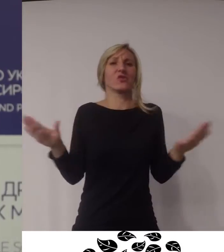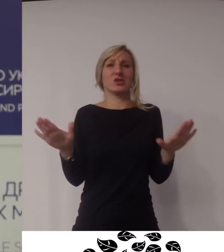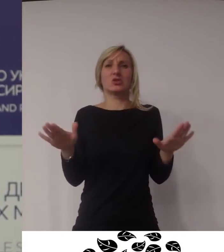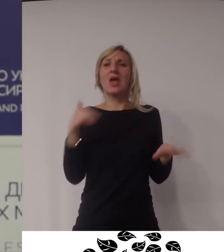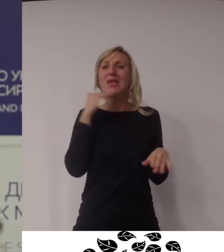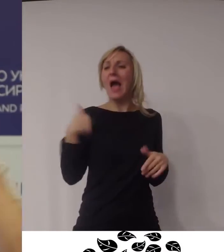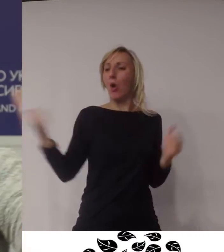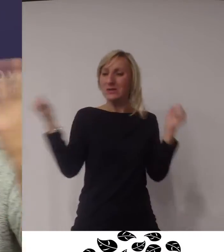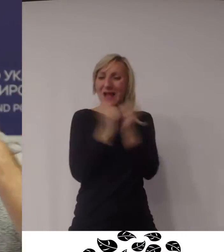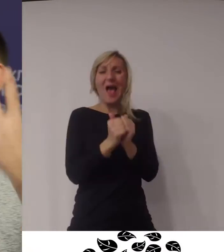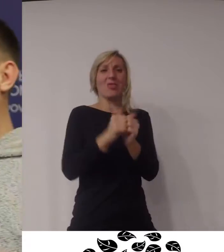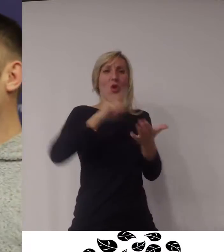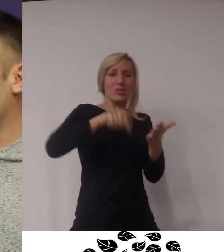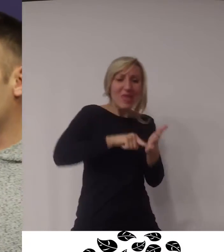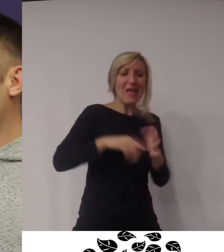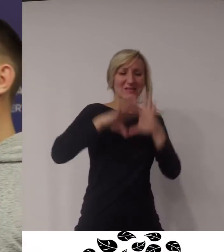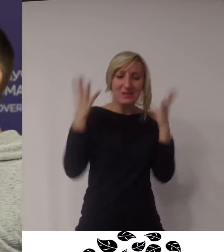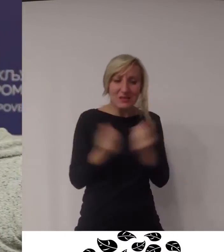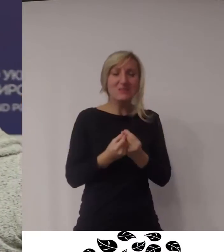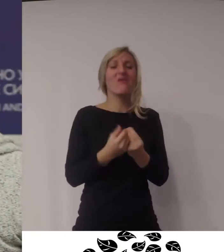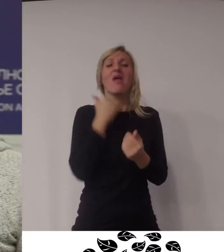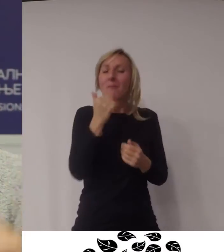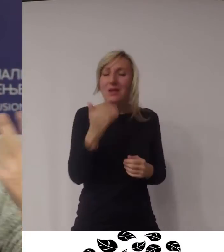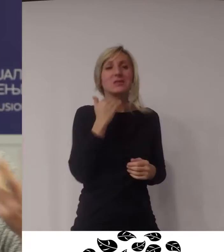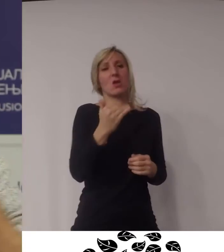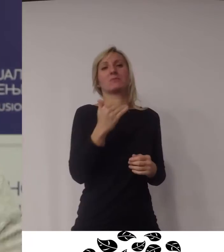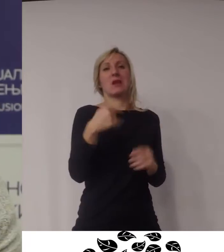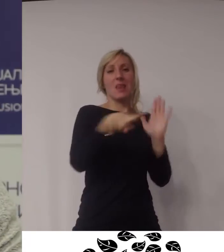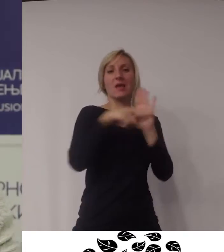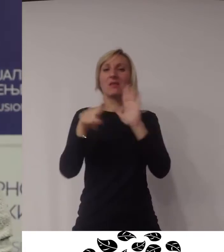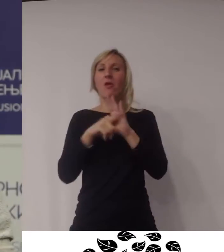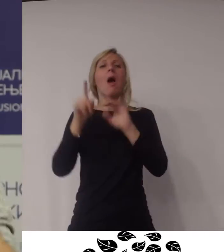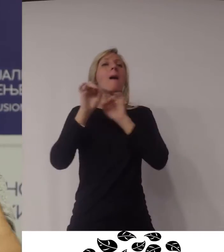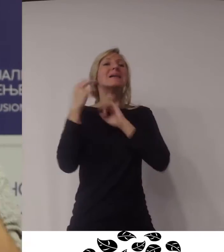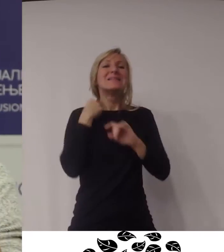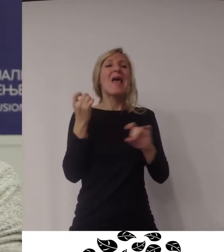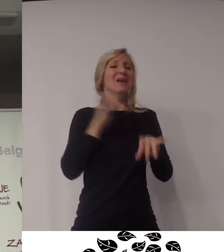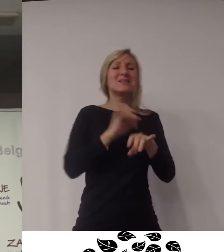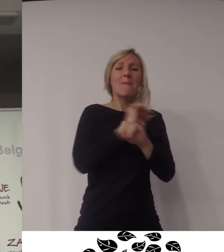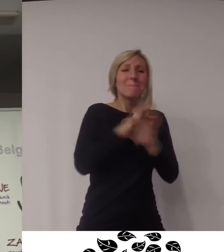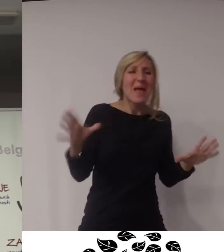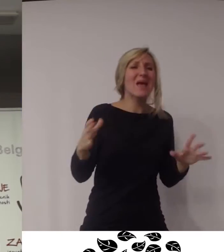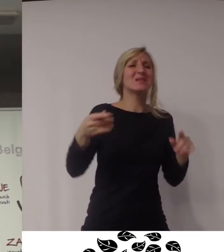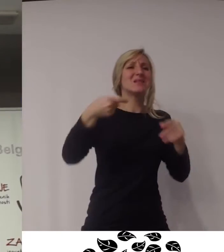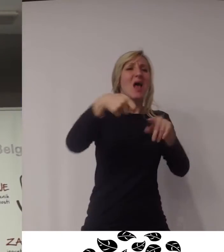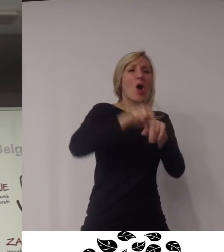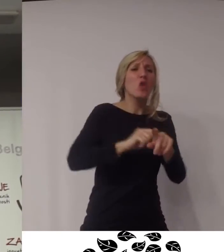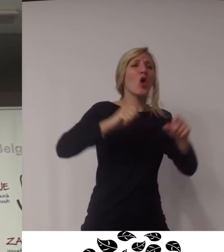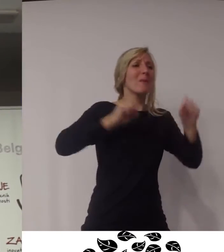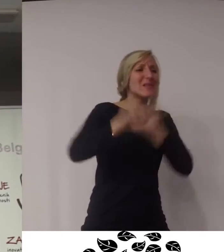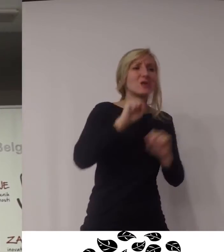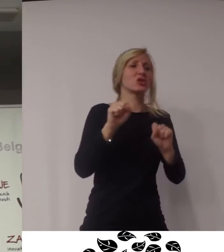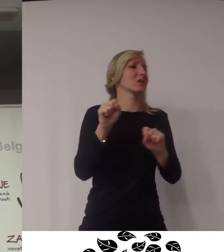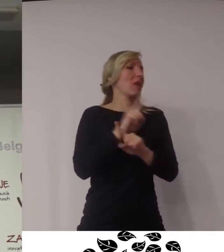zajedničko testiranje i dobijemo da smo negativni, da ne treba imati seks bez zaštite, nego uvek sa zaštitom.